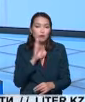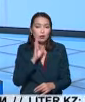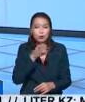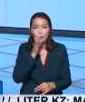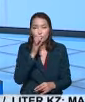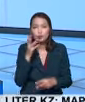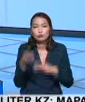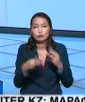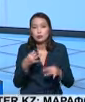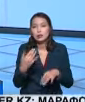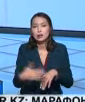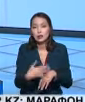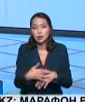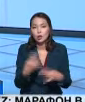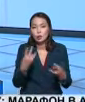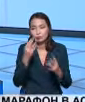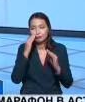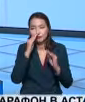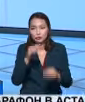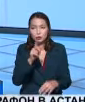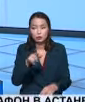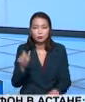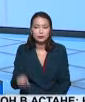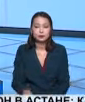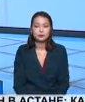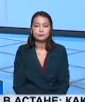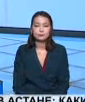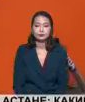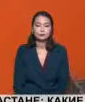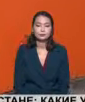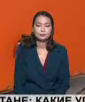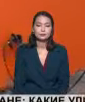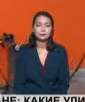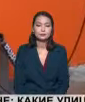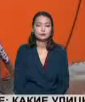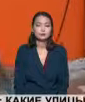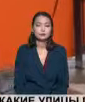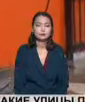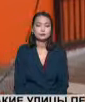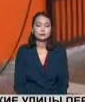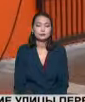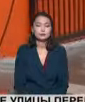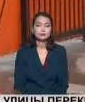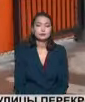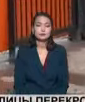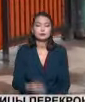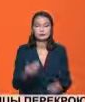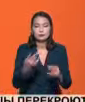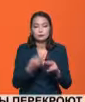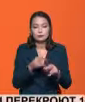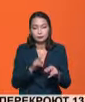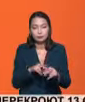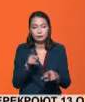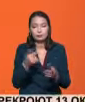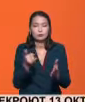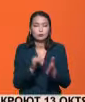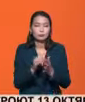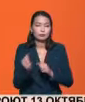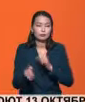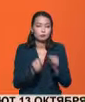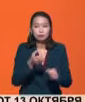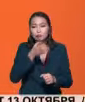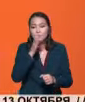найти и наказать виновных. Татьяна Рудометова продолжит тему. В Уральске Аксае некоторые автомойки моют автомобили питьевой водой.